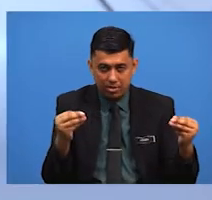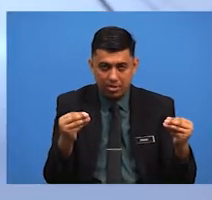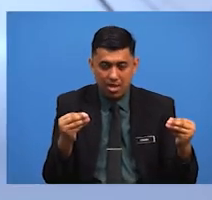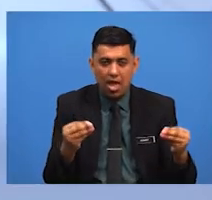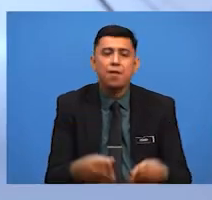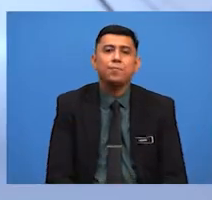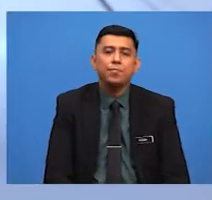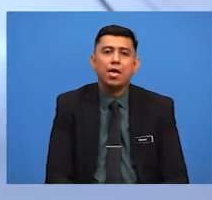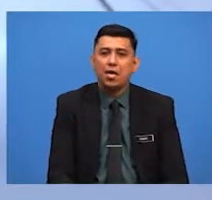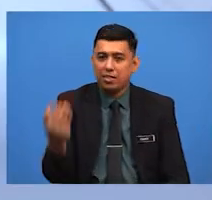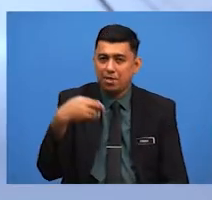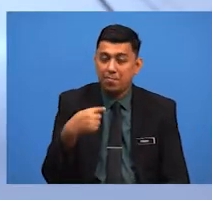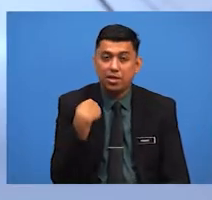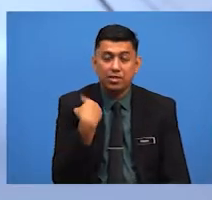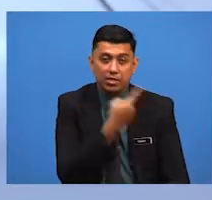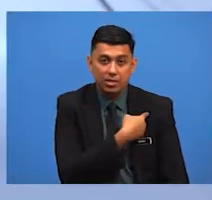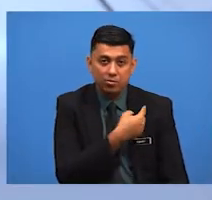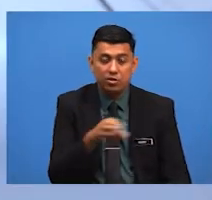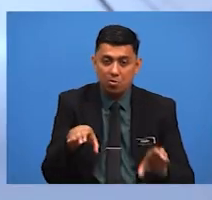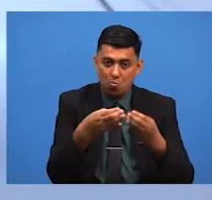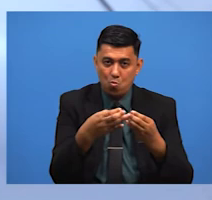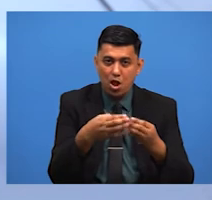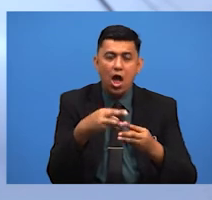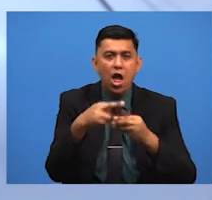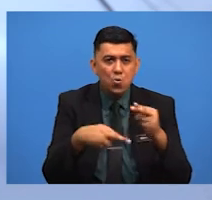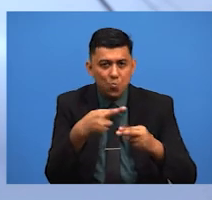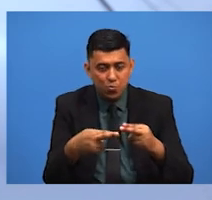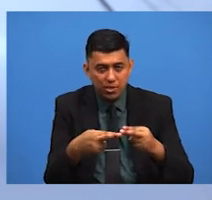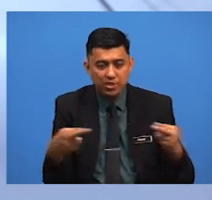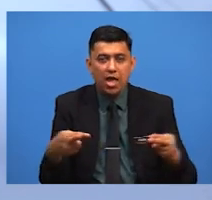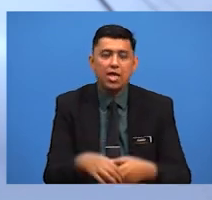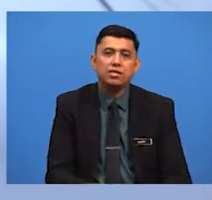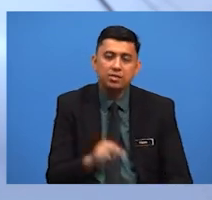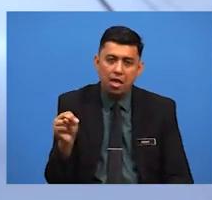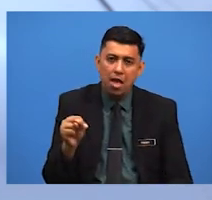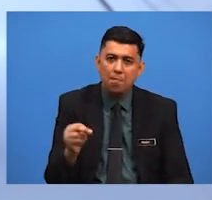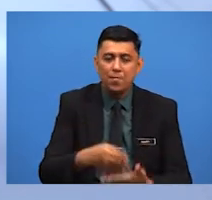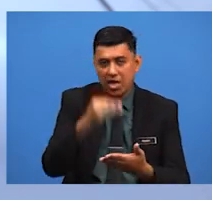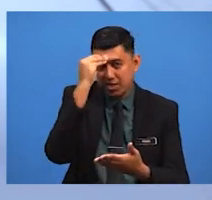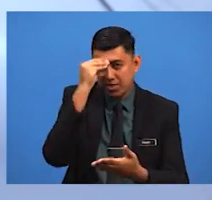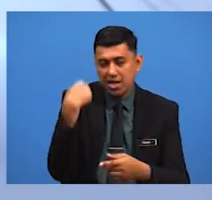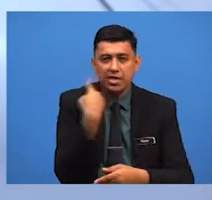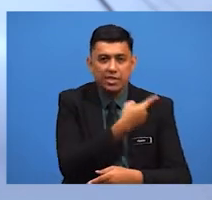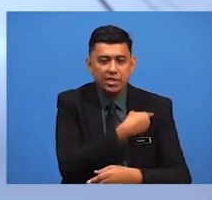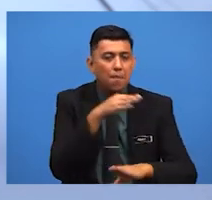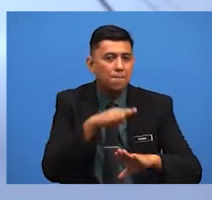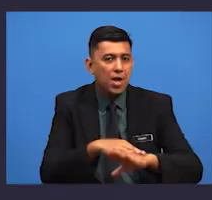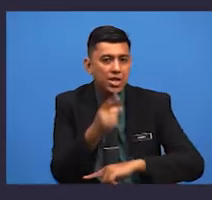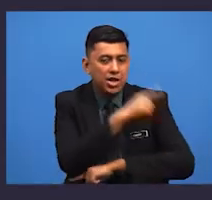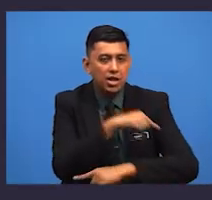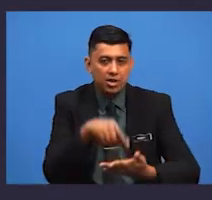Sebelum tamat episod ini, marilah kita membuat rumusan tentang pembelajaran kita hari